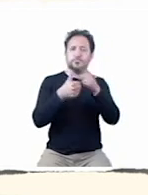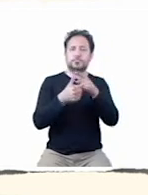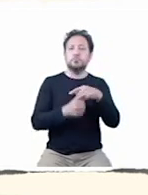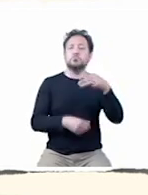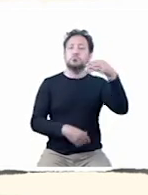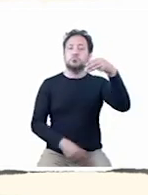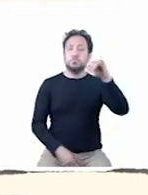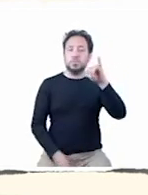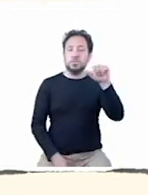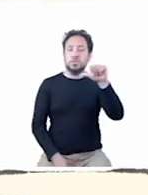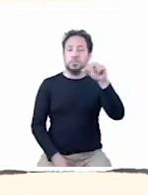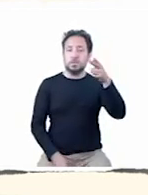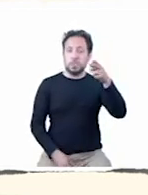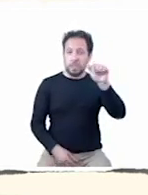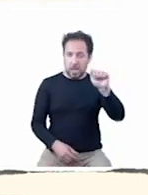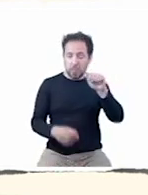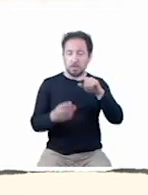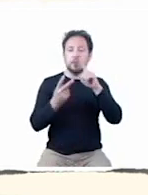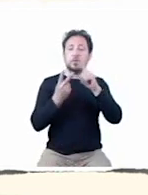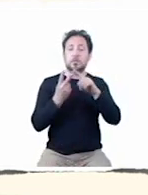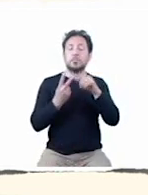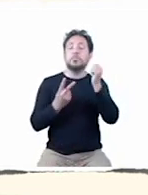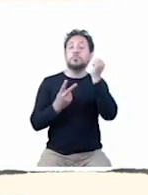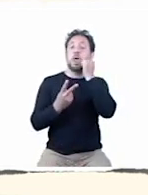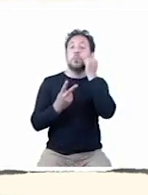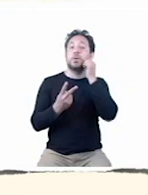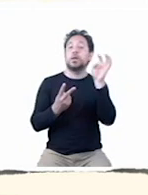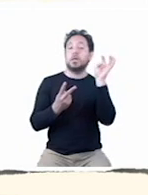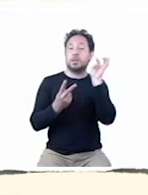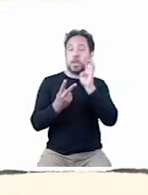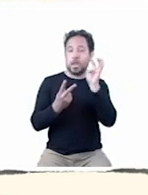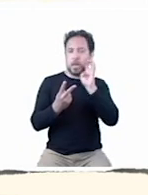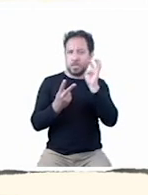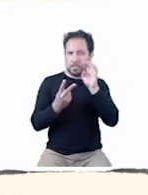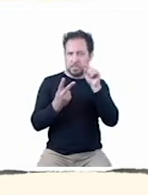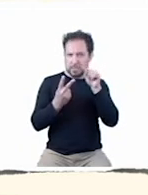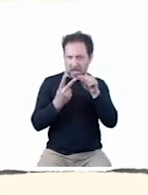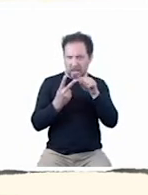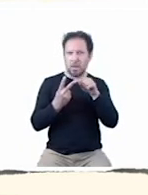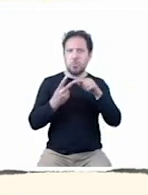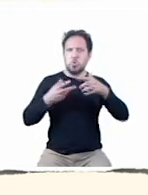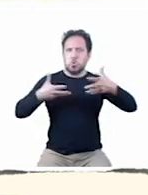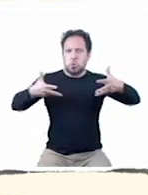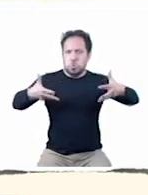aveva un pelo così folto che assomigliava ad una pecora.